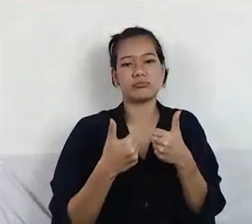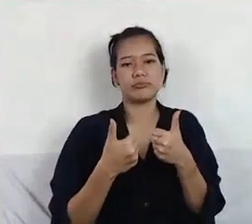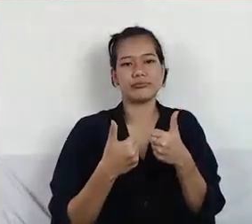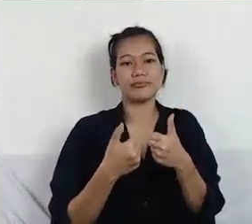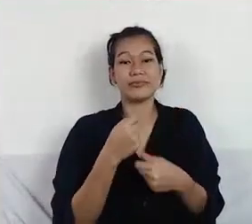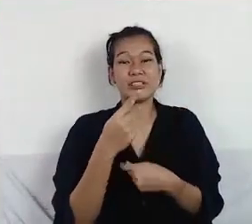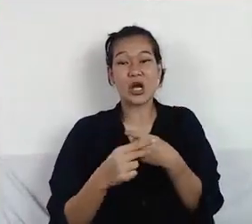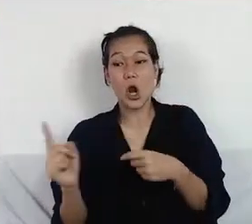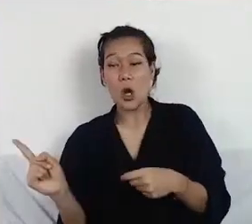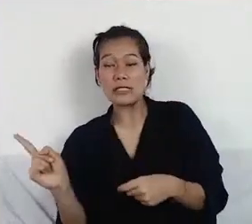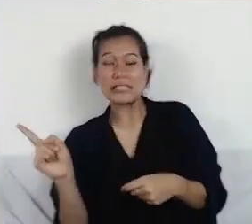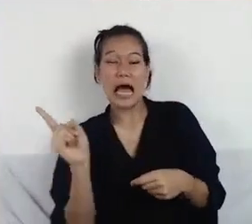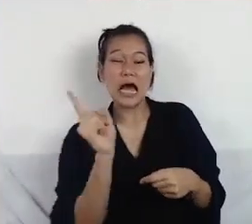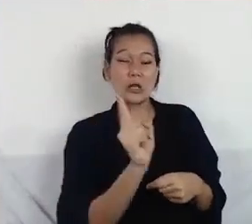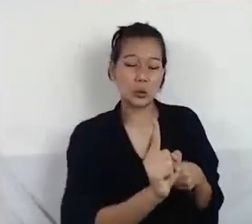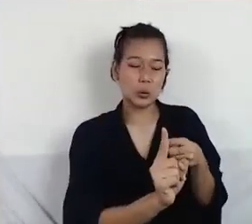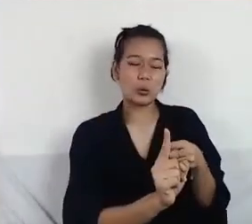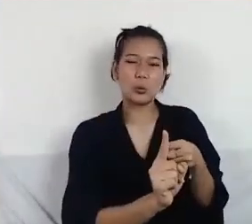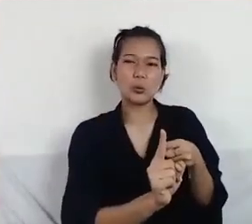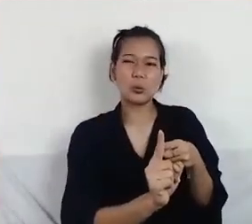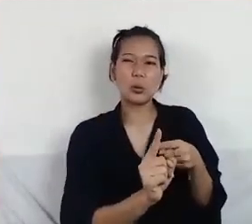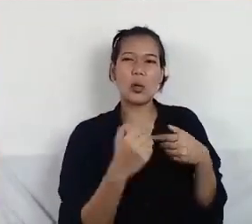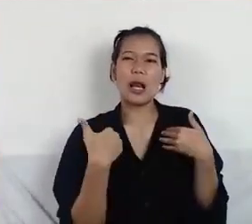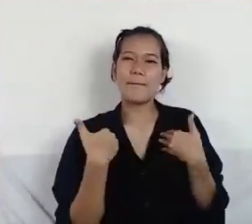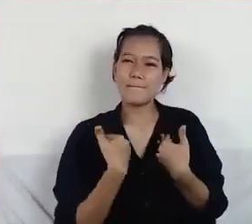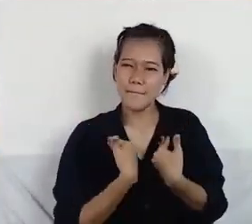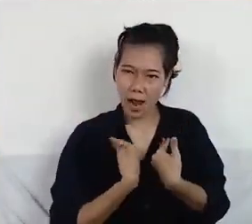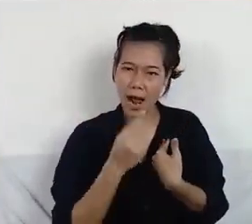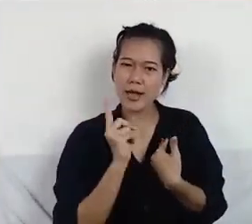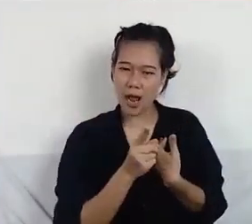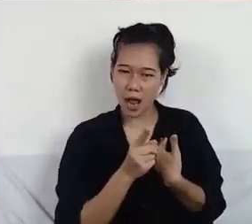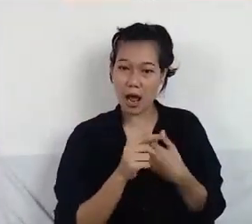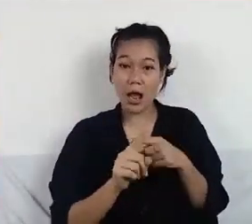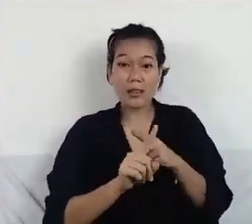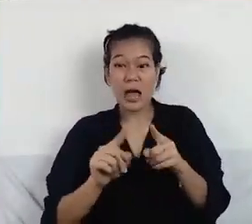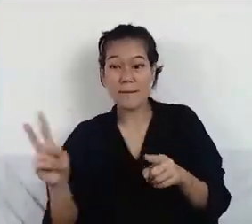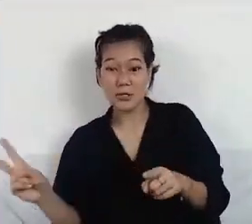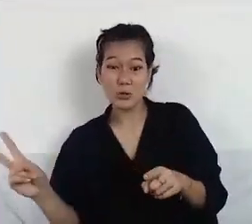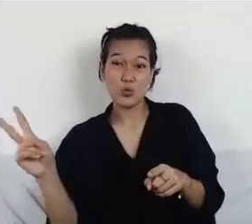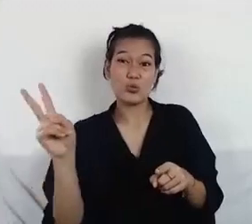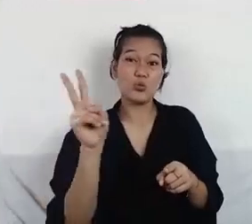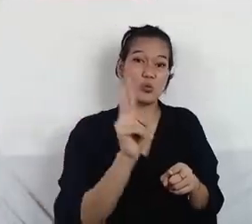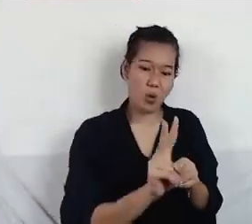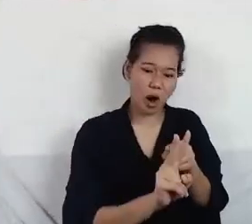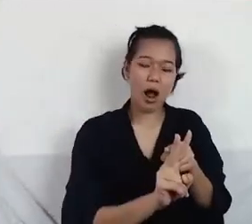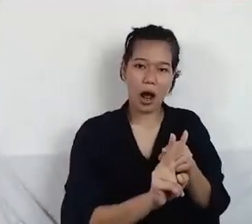Kalau cuma satu anak domba, ada kelemahannya banyak. Tetapi kalau ada dua anak domba, maka